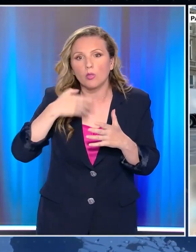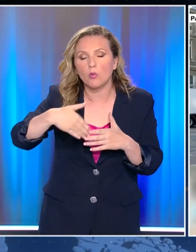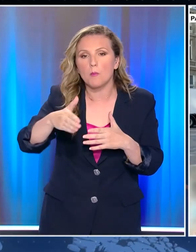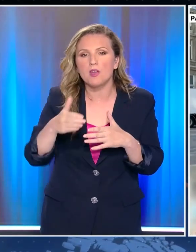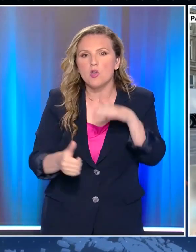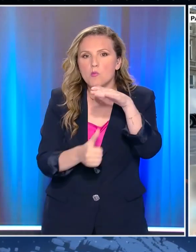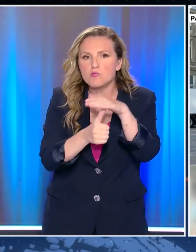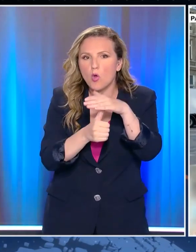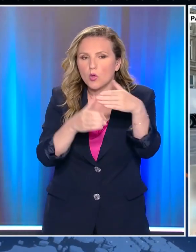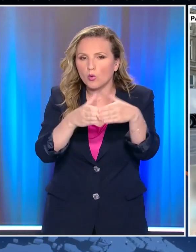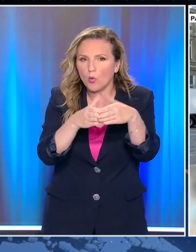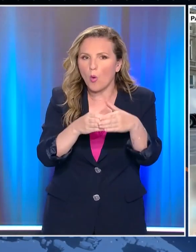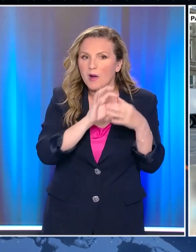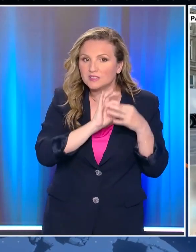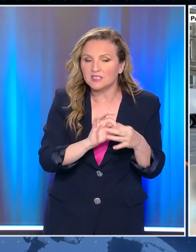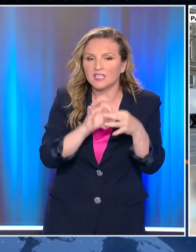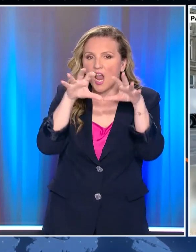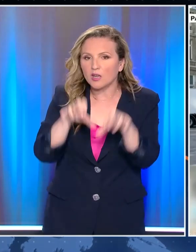Υπότιτλοι AUTHORWAVE